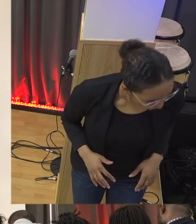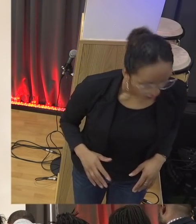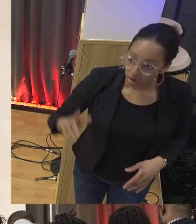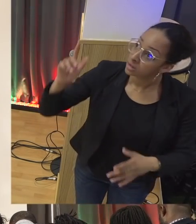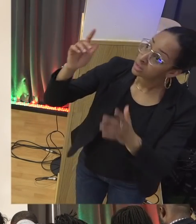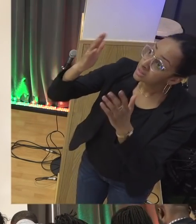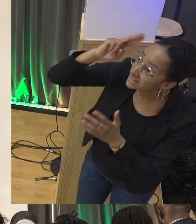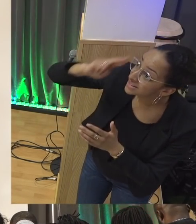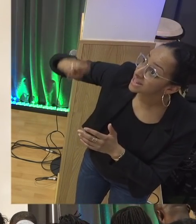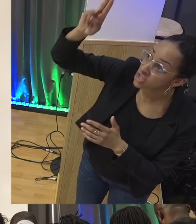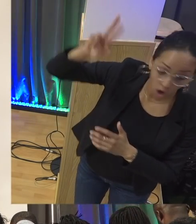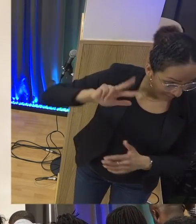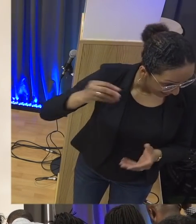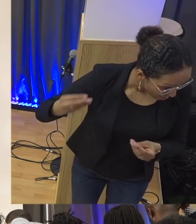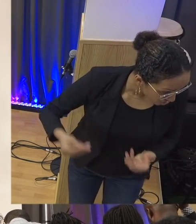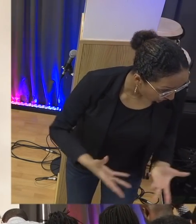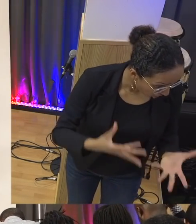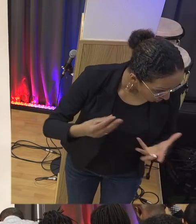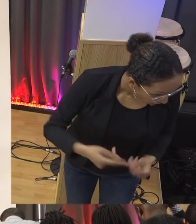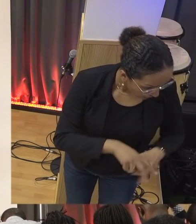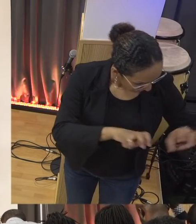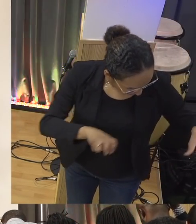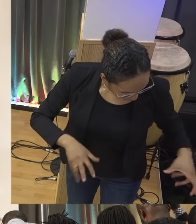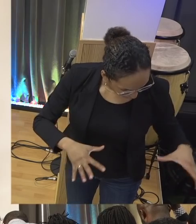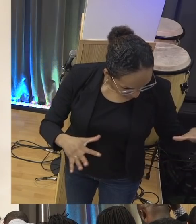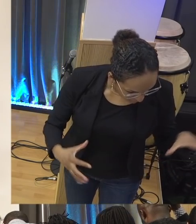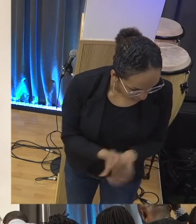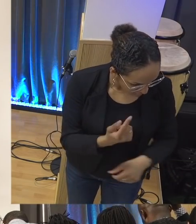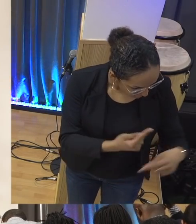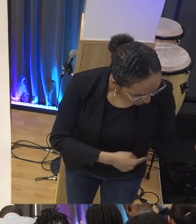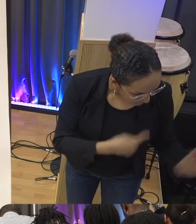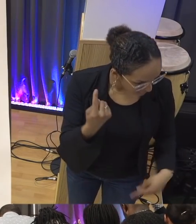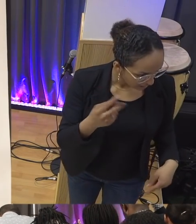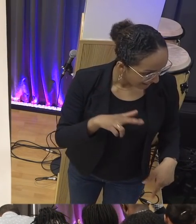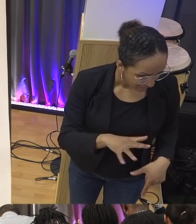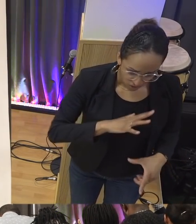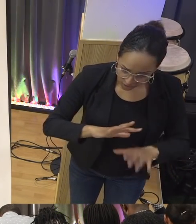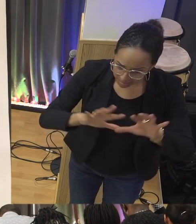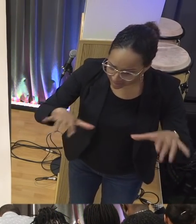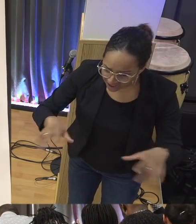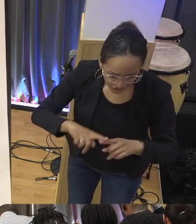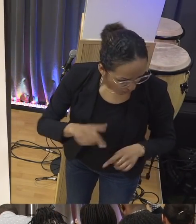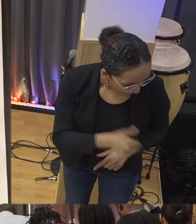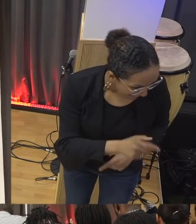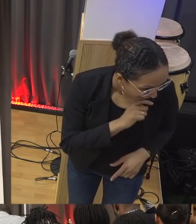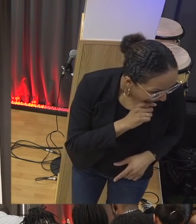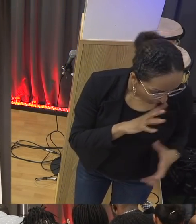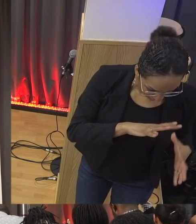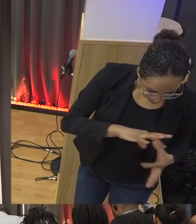ouvre des portes même après quand tu auras ton diplôme. Il y a encore des îles, il y a encore des pays, il y a encore des choses que tu n'as pas vues